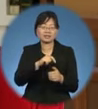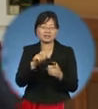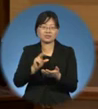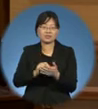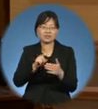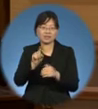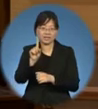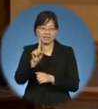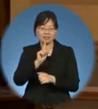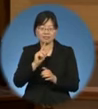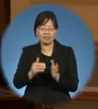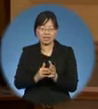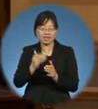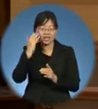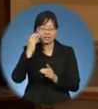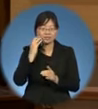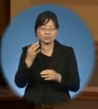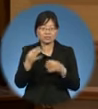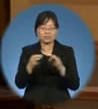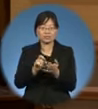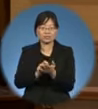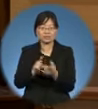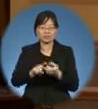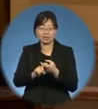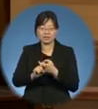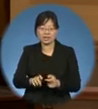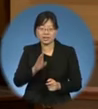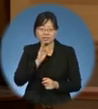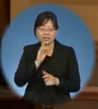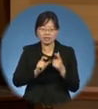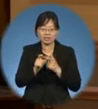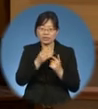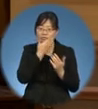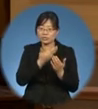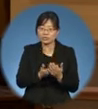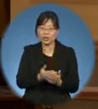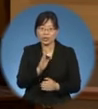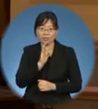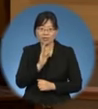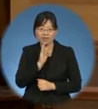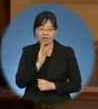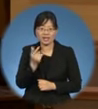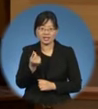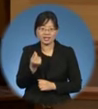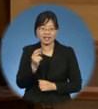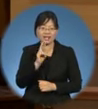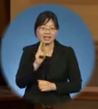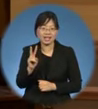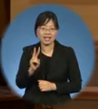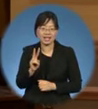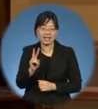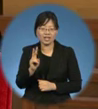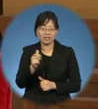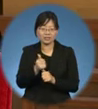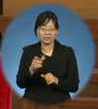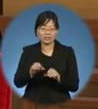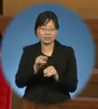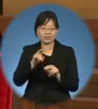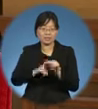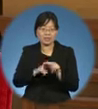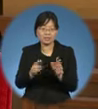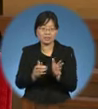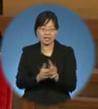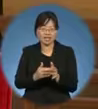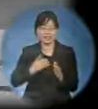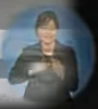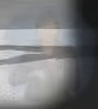그런 의미에서 네. 한국프로축구연맹이 정말 더 중요해지는 거고요. 그렇죠. 그래서 부총재를 맡으신 거군요. 앞장서야죠, 저희가.